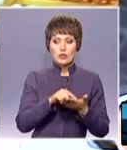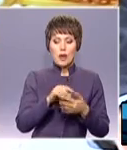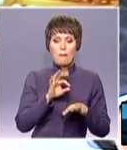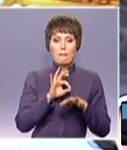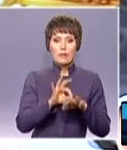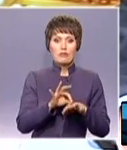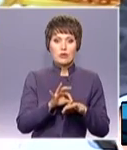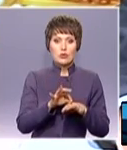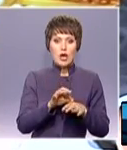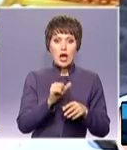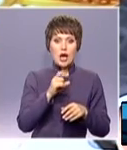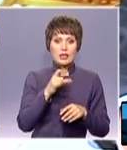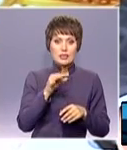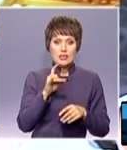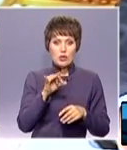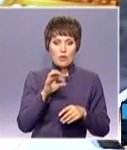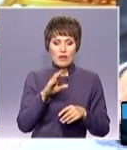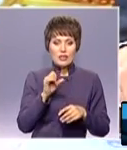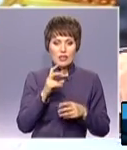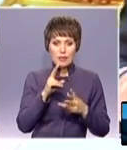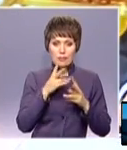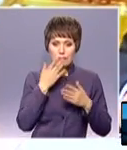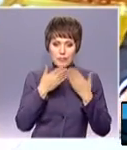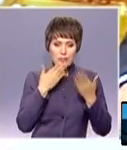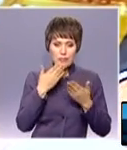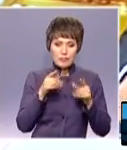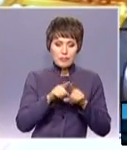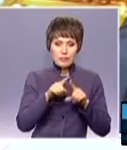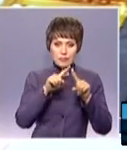там анкетирование